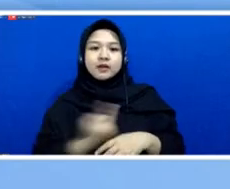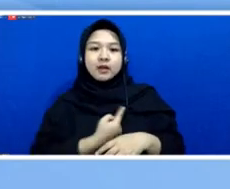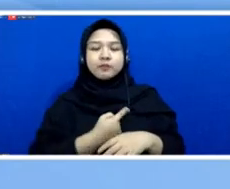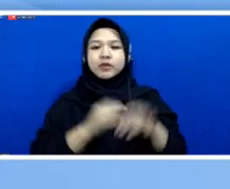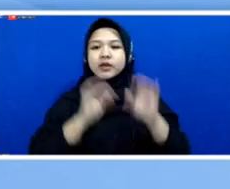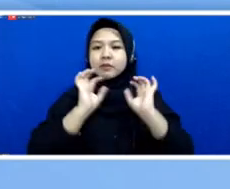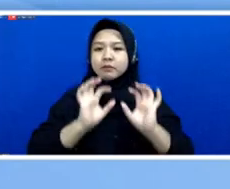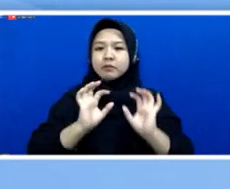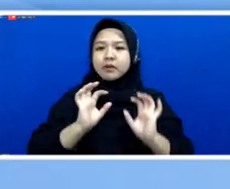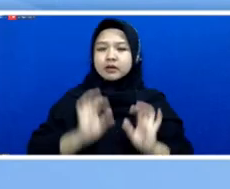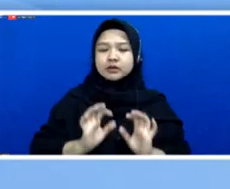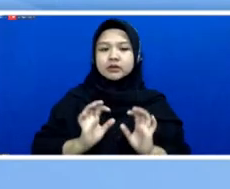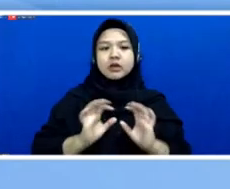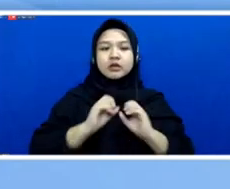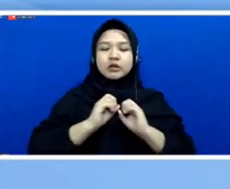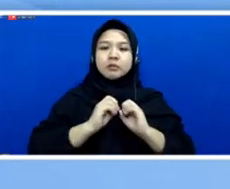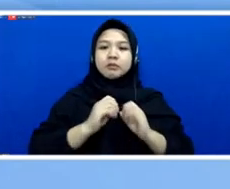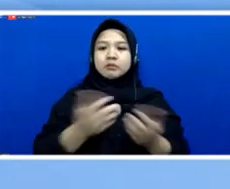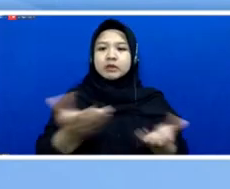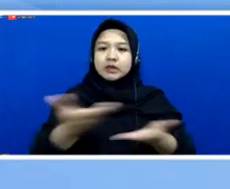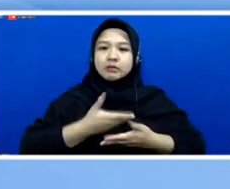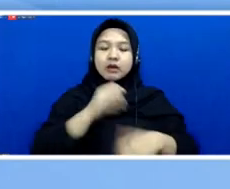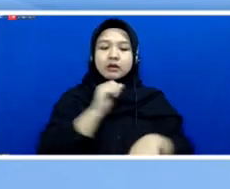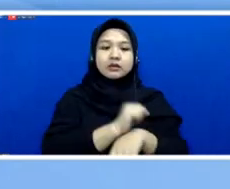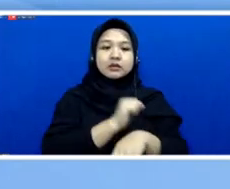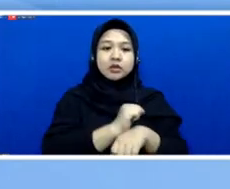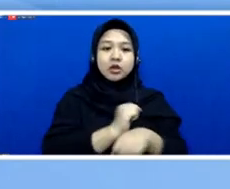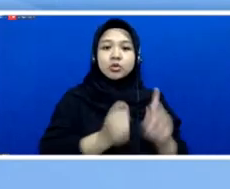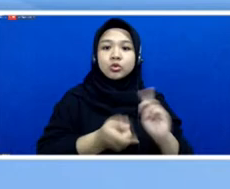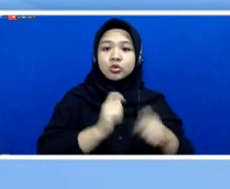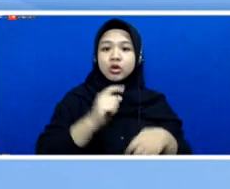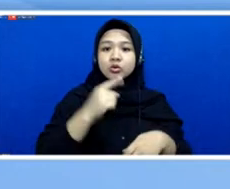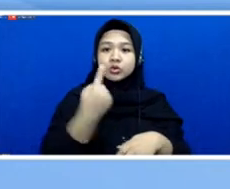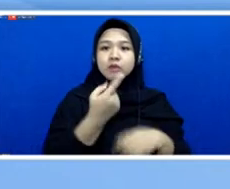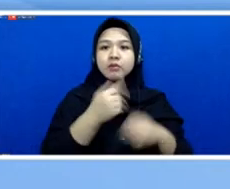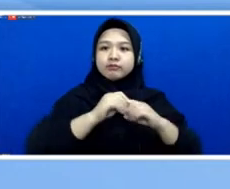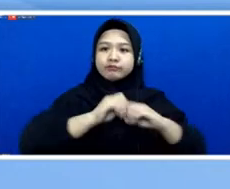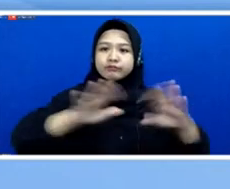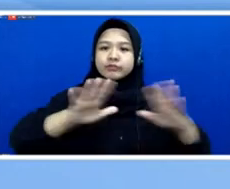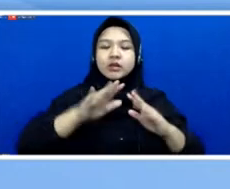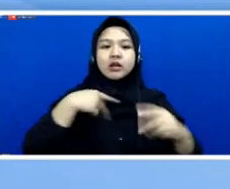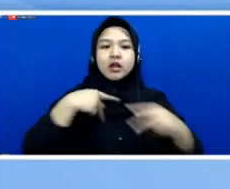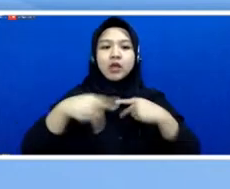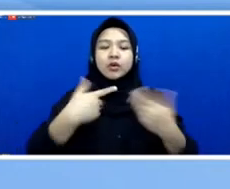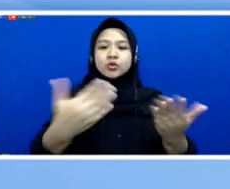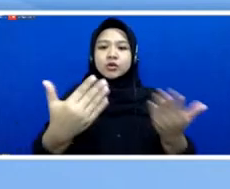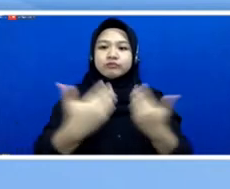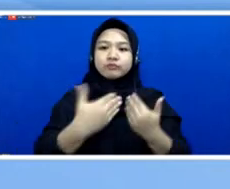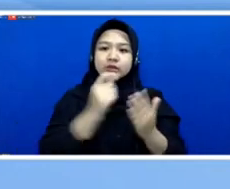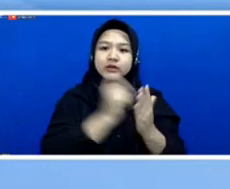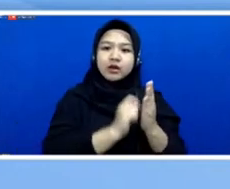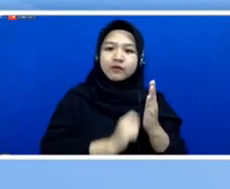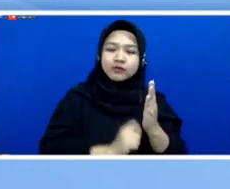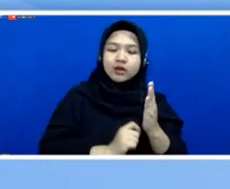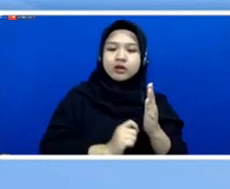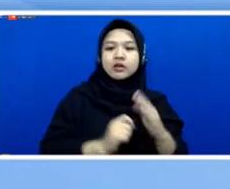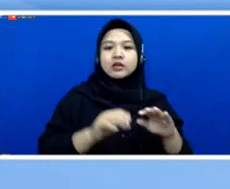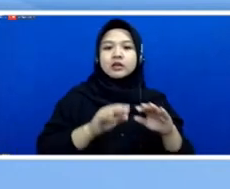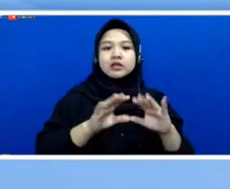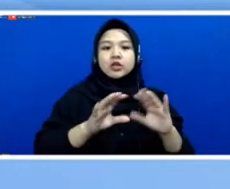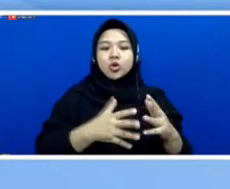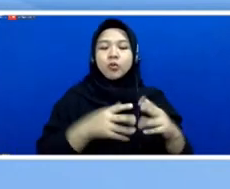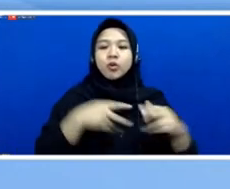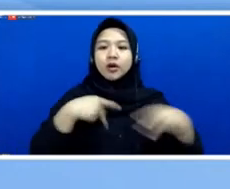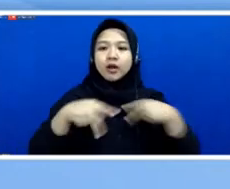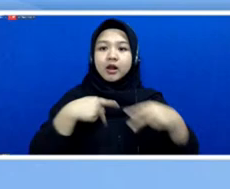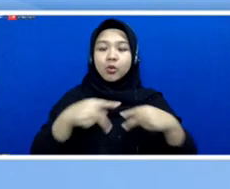sekali mendeployment. Tugas utama kami adalah mendeployment relawan yang terdaftar di Des Relawan pada saat itu. Saat